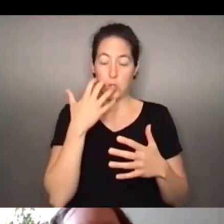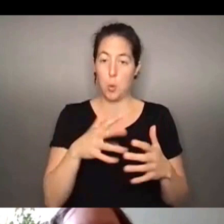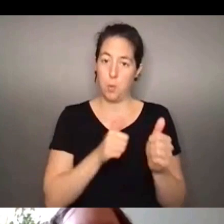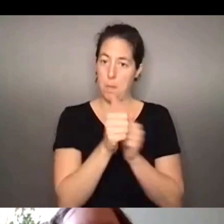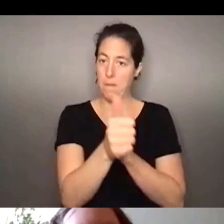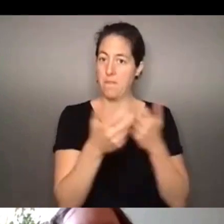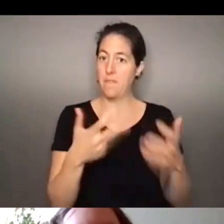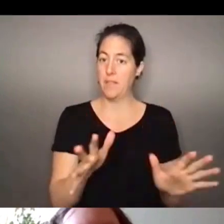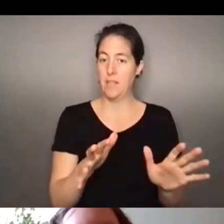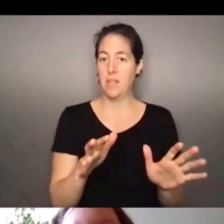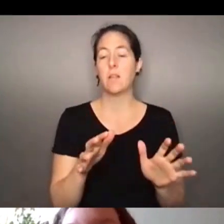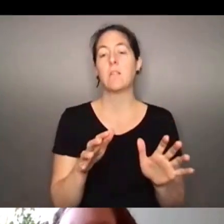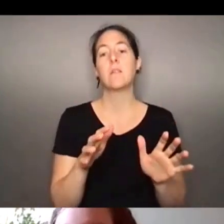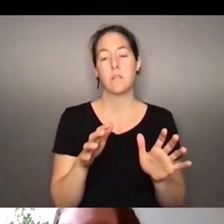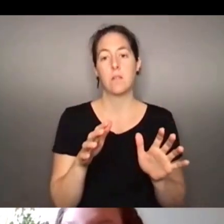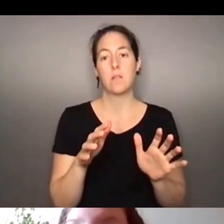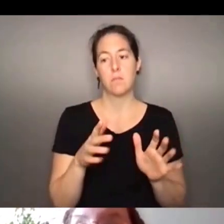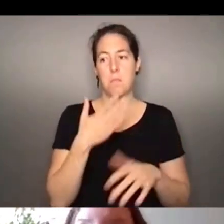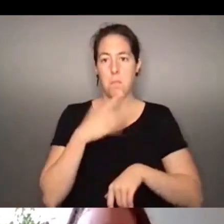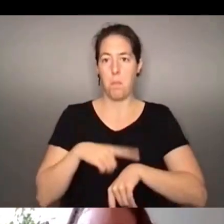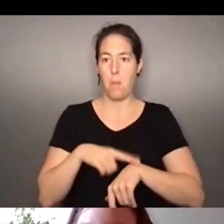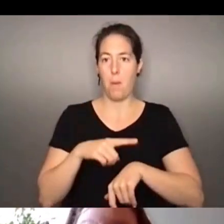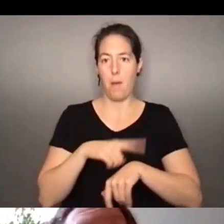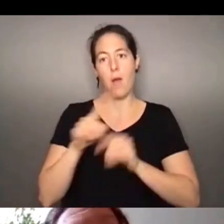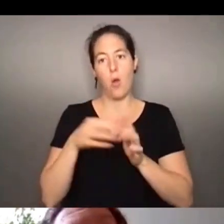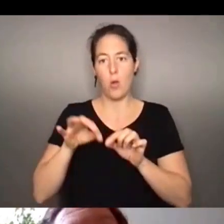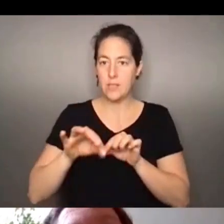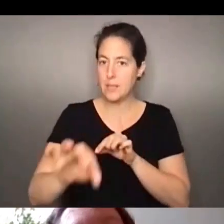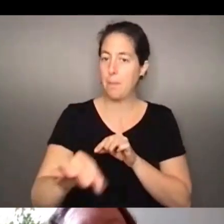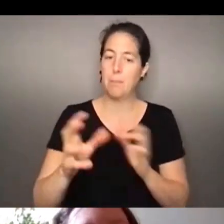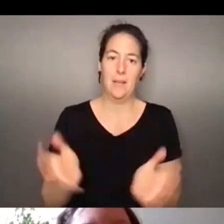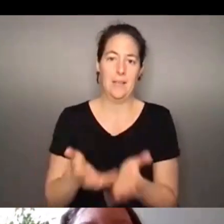Puis, c'est le temps de ressemer de la laitue.